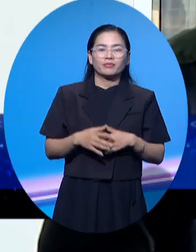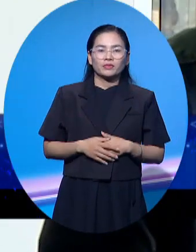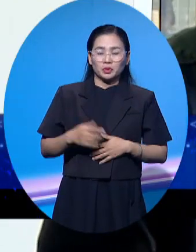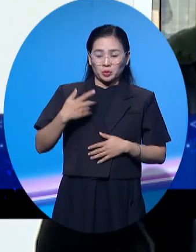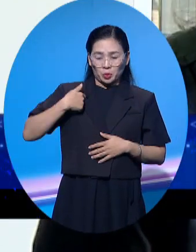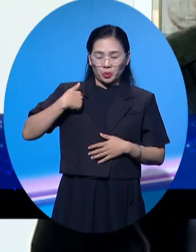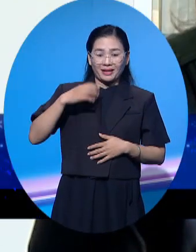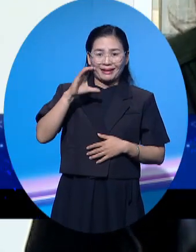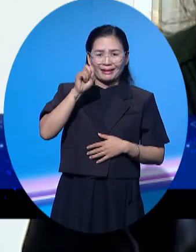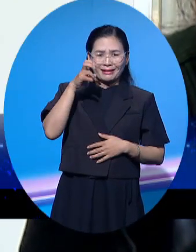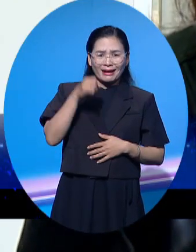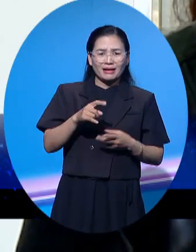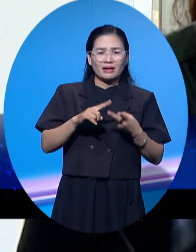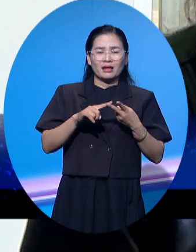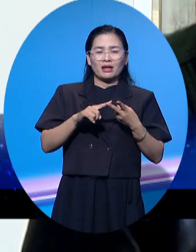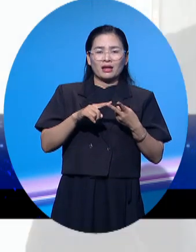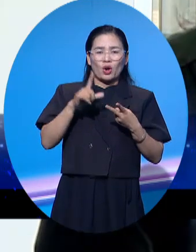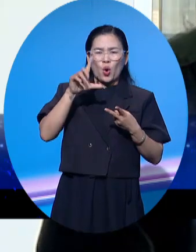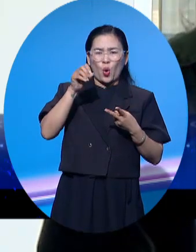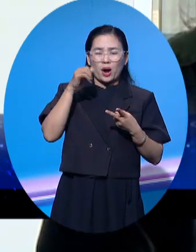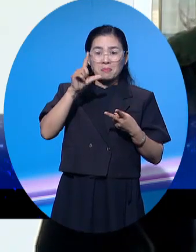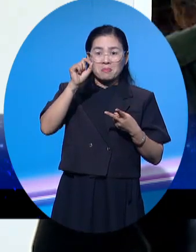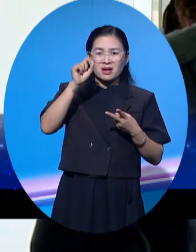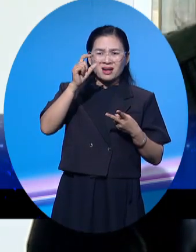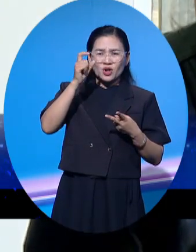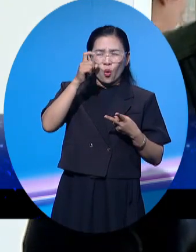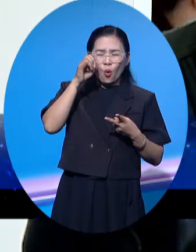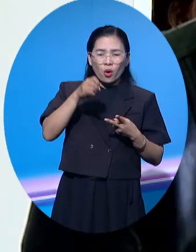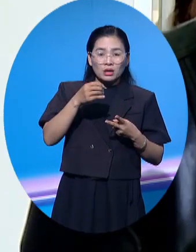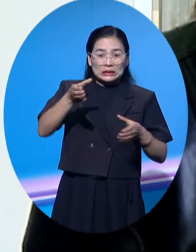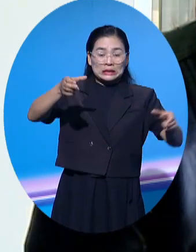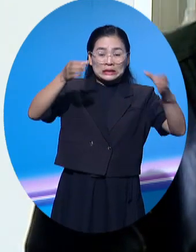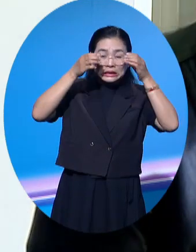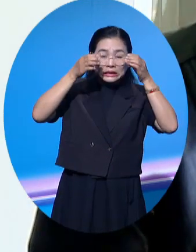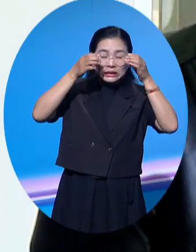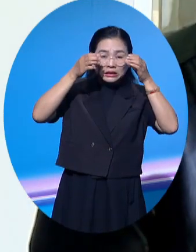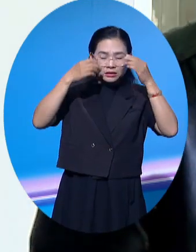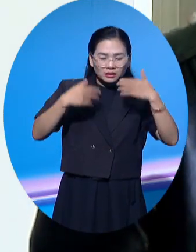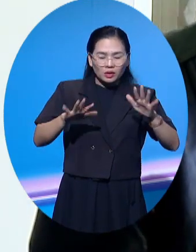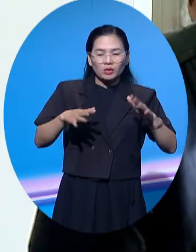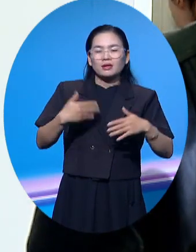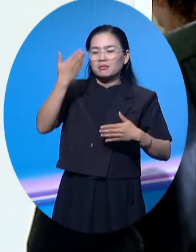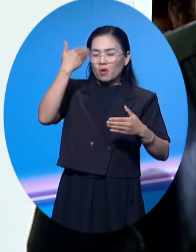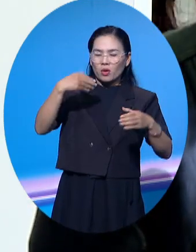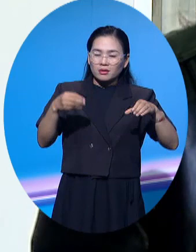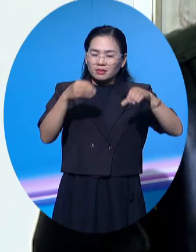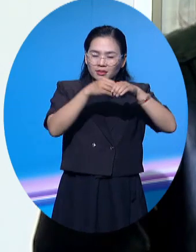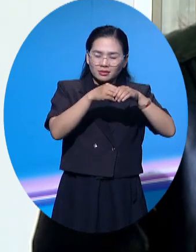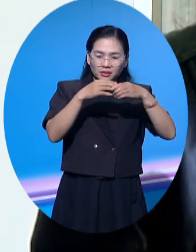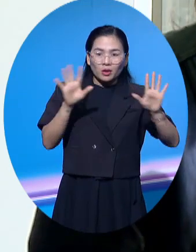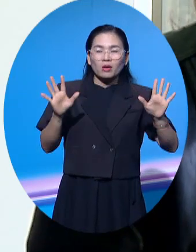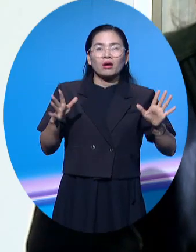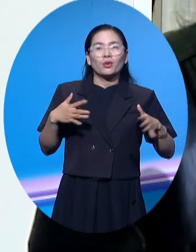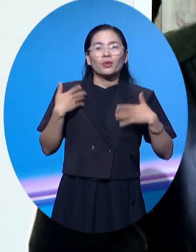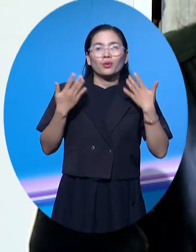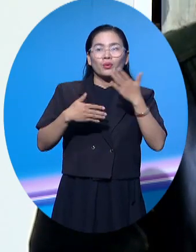trên 10 độ nên đeo kính nó dày, nó vướng víu. Thì lúc đó thì mổ, nhưng mà thời gian về thì mình thấy nó khỏe hơn, nó